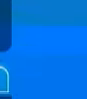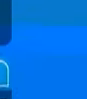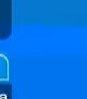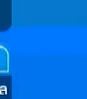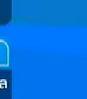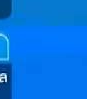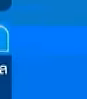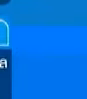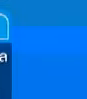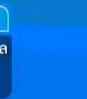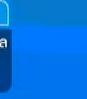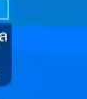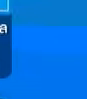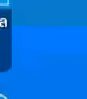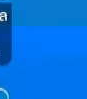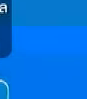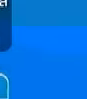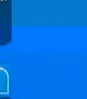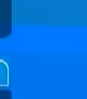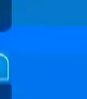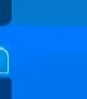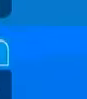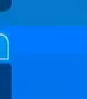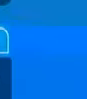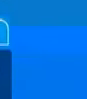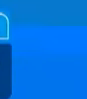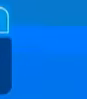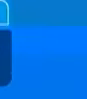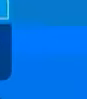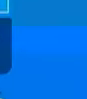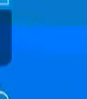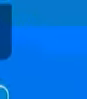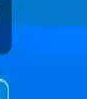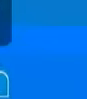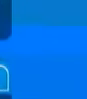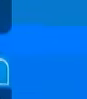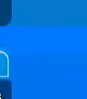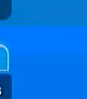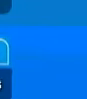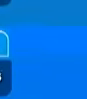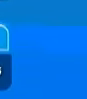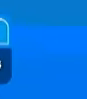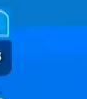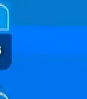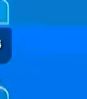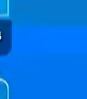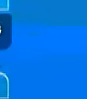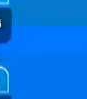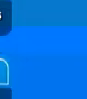What H M PAT H M PAT H M Blackand